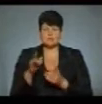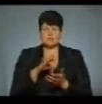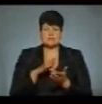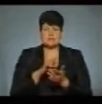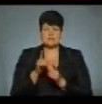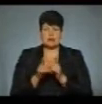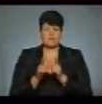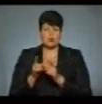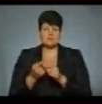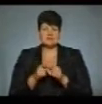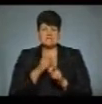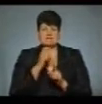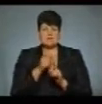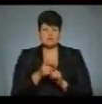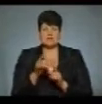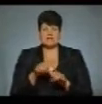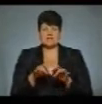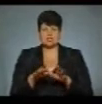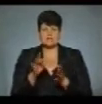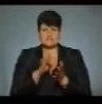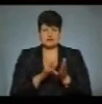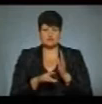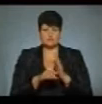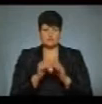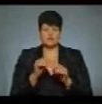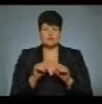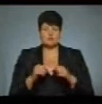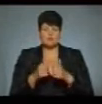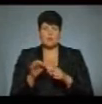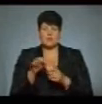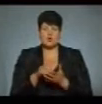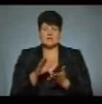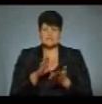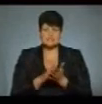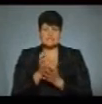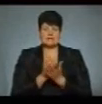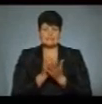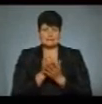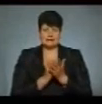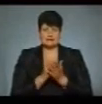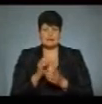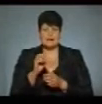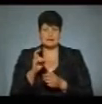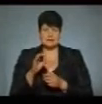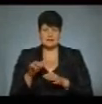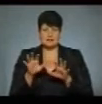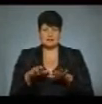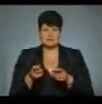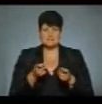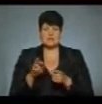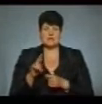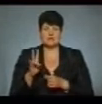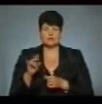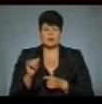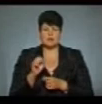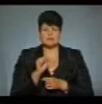реформ». Це відповідь на рішення Центральної виборчої комісії про реєстрацію кандидатами в нардепи екс-глави адміністрації Януковича